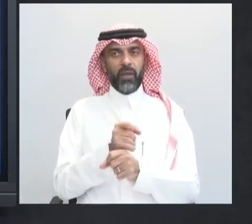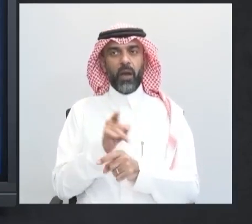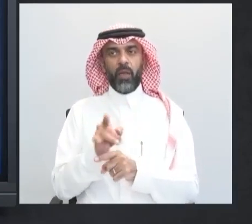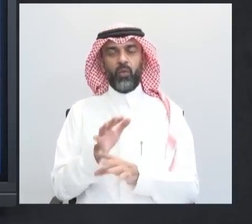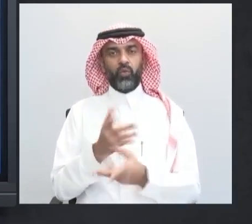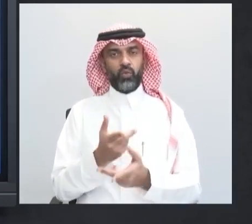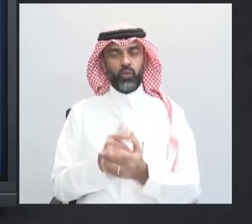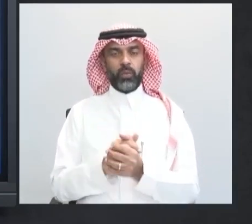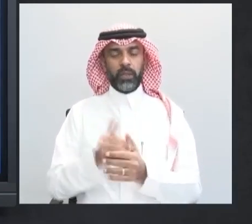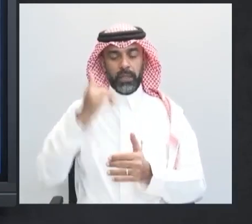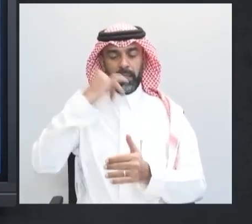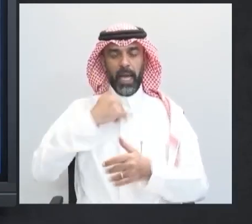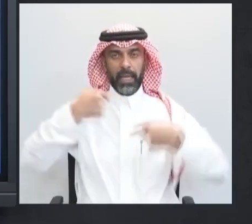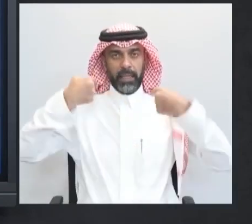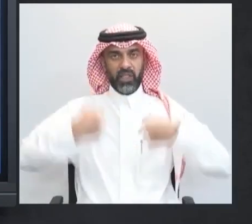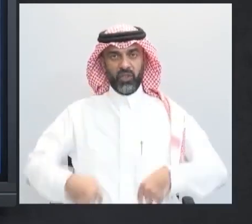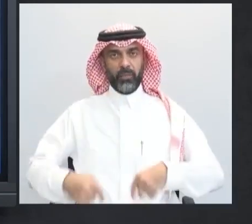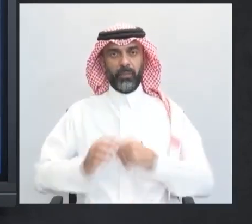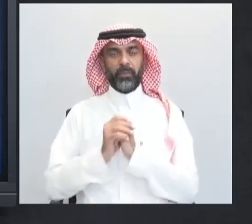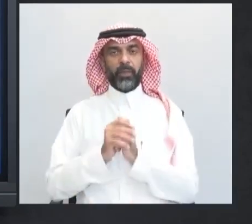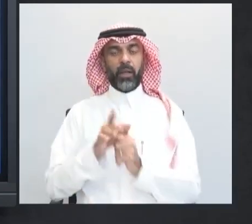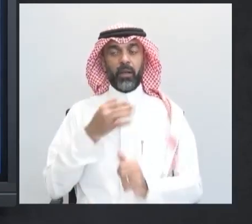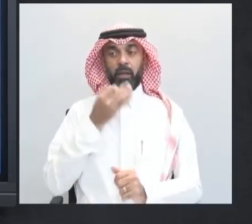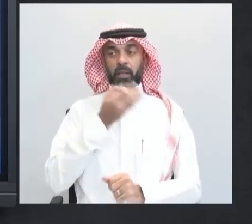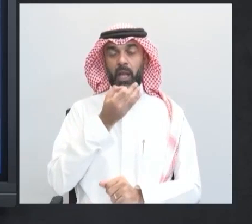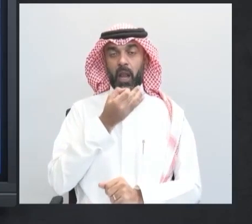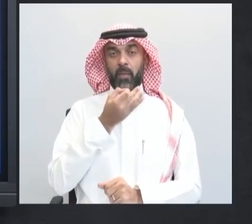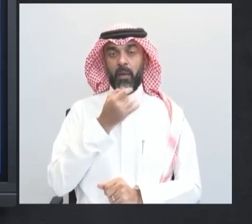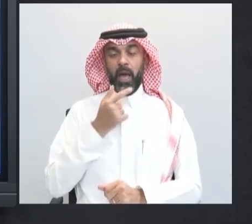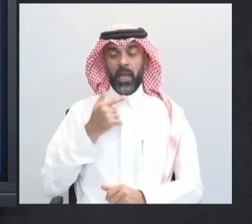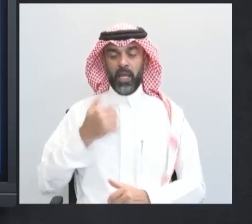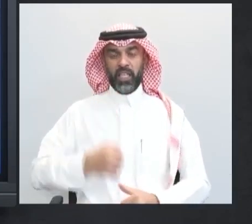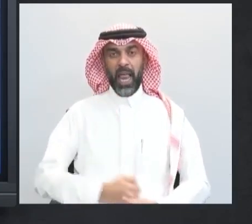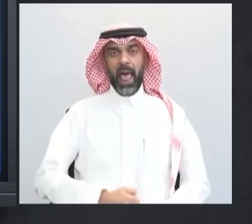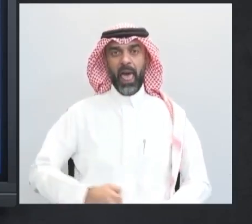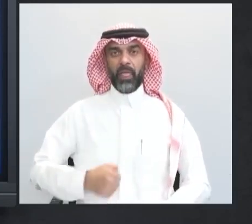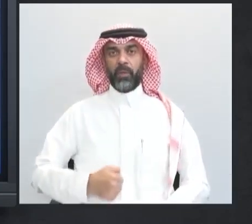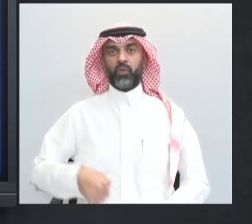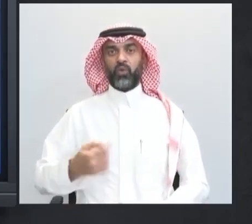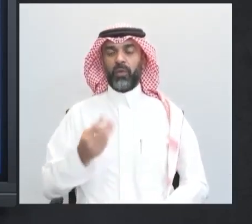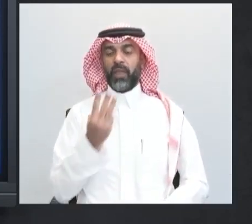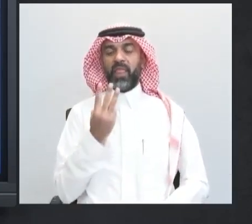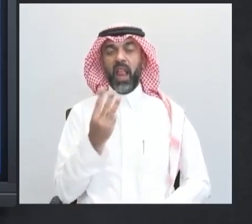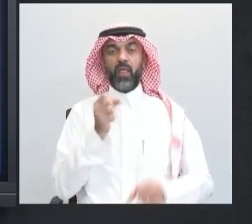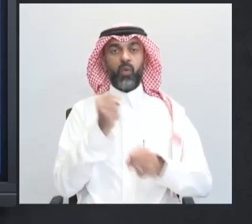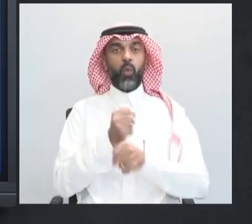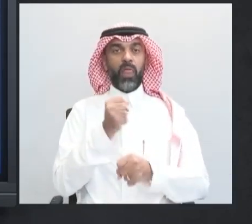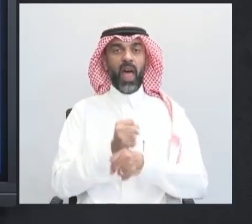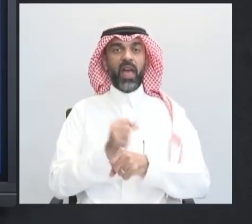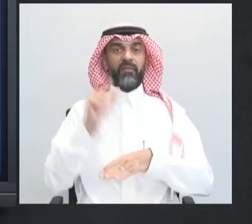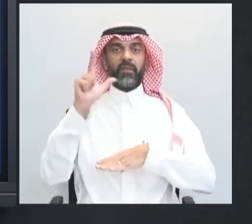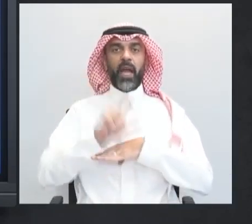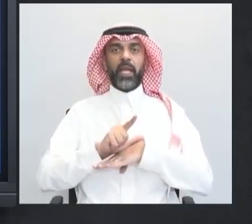الاجهزه داخل اجسامنا عندما نتكلم عن الجهاز الهضمي يبرز معنا ثلاث وظائف رئيسه لهذا